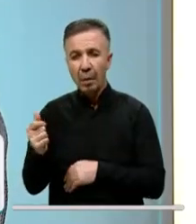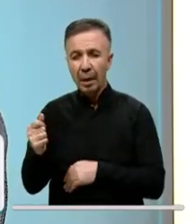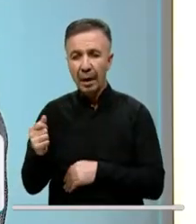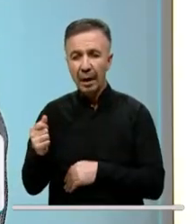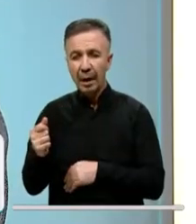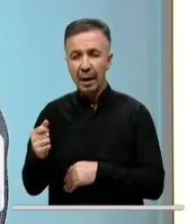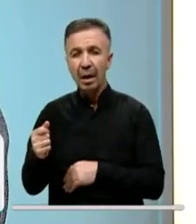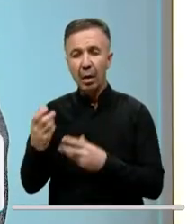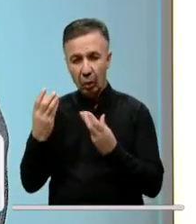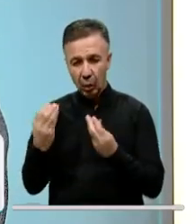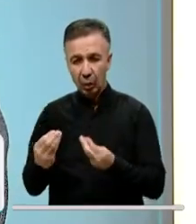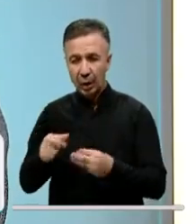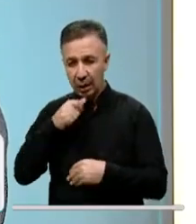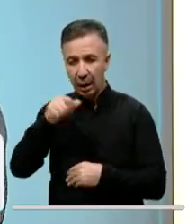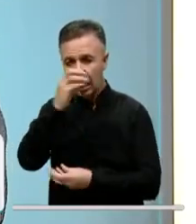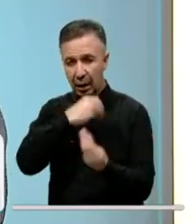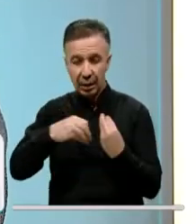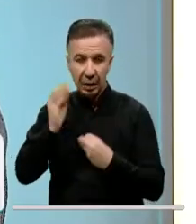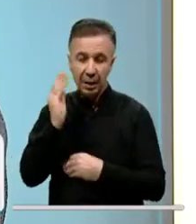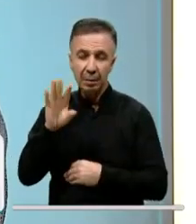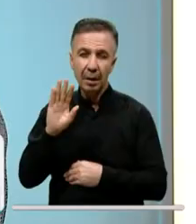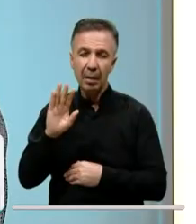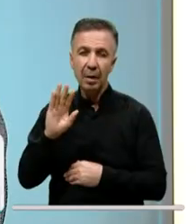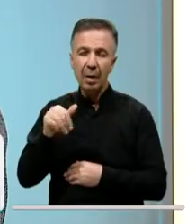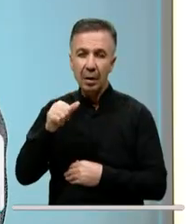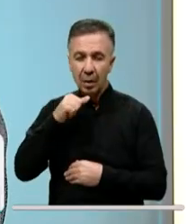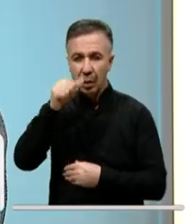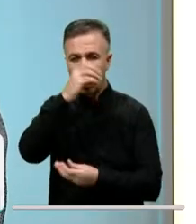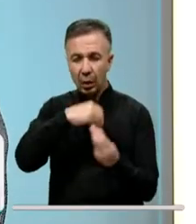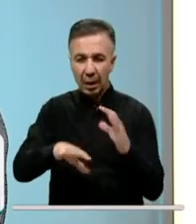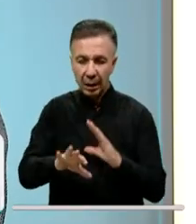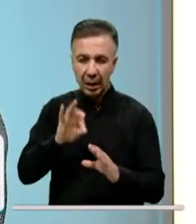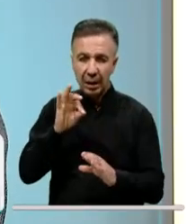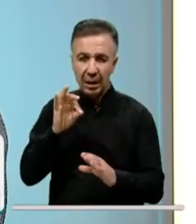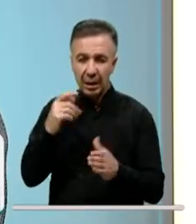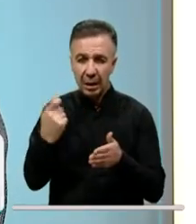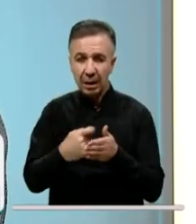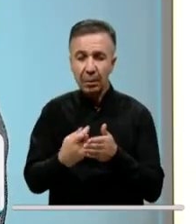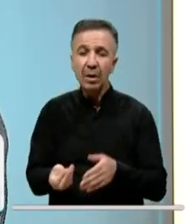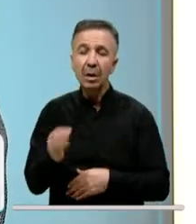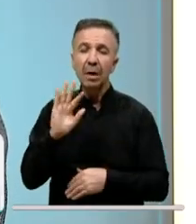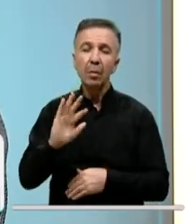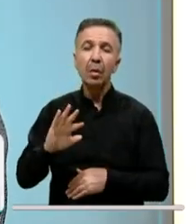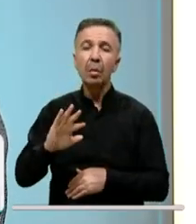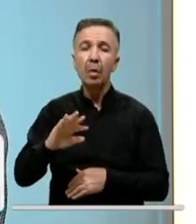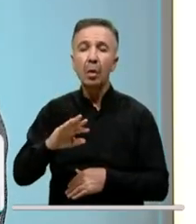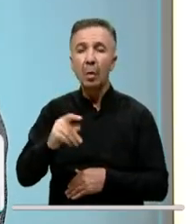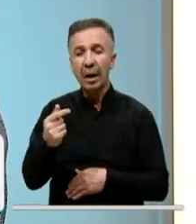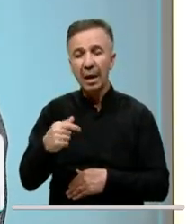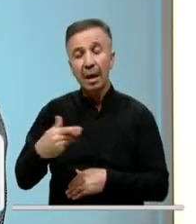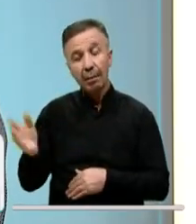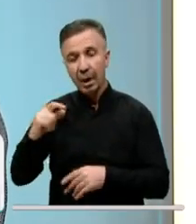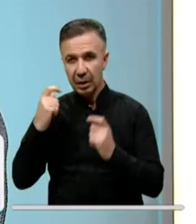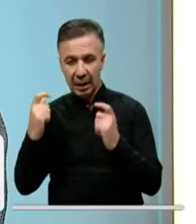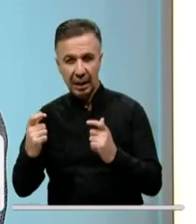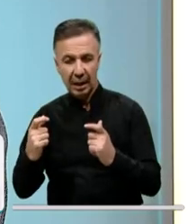gitmeyip efendim veya kurada ismi çıkmayıp ama bu parayı daha sonra başka şeylere